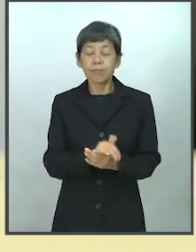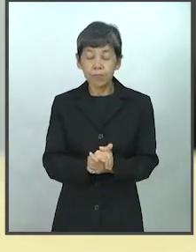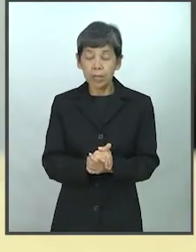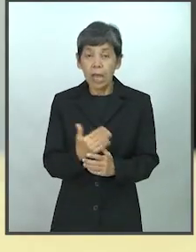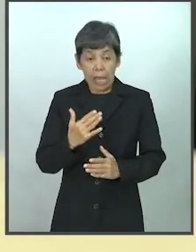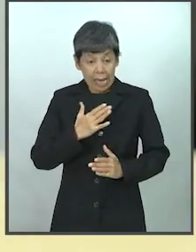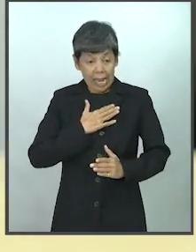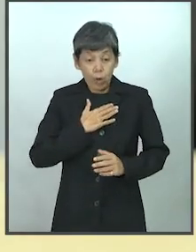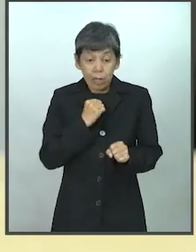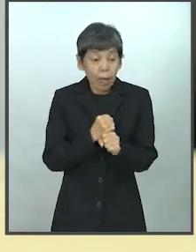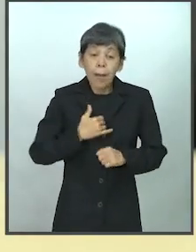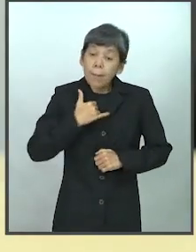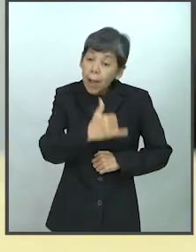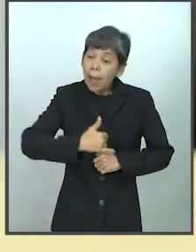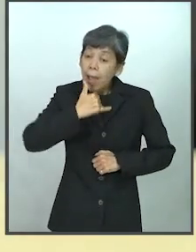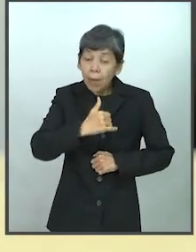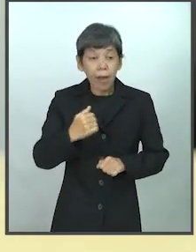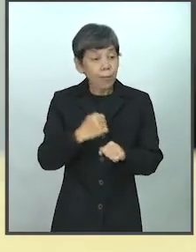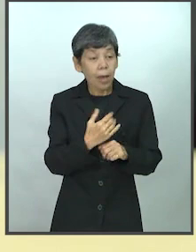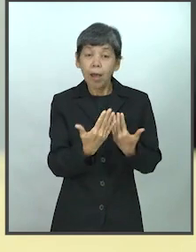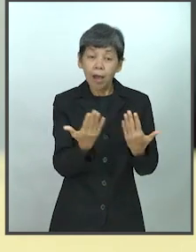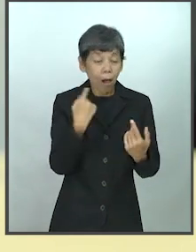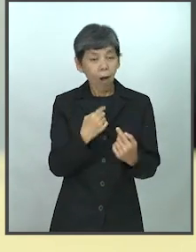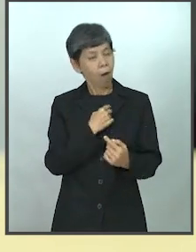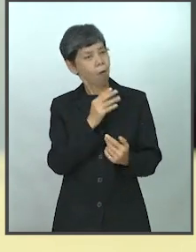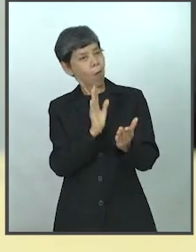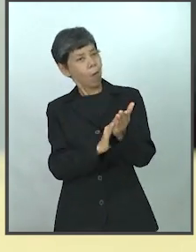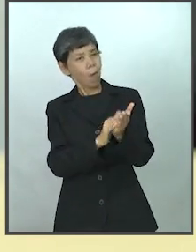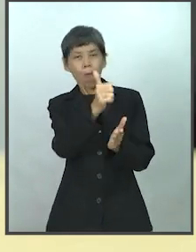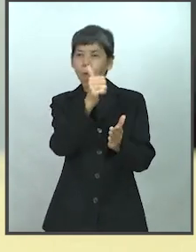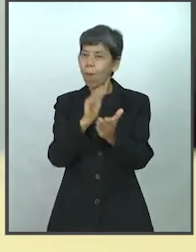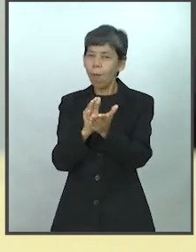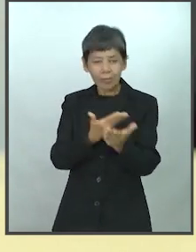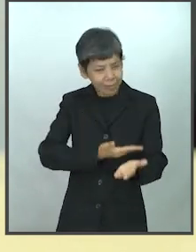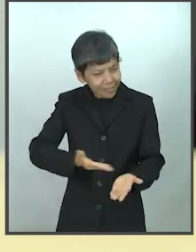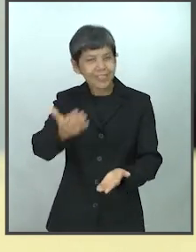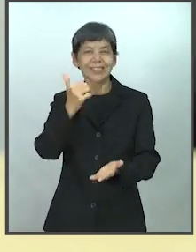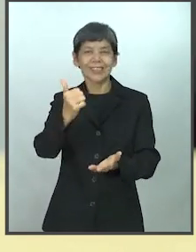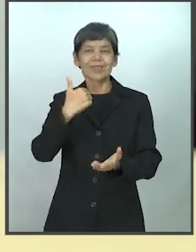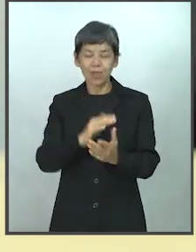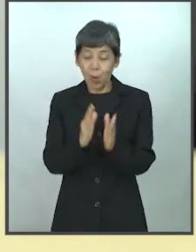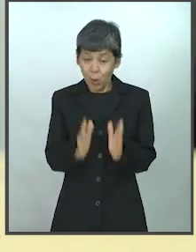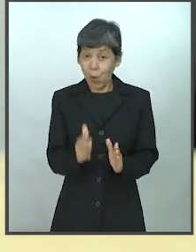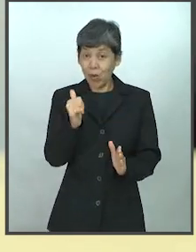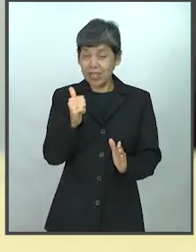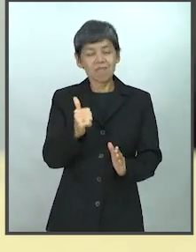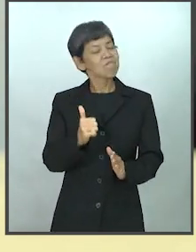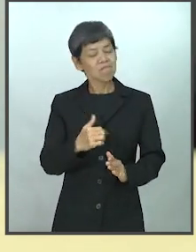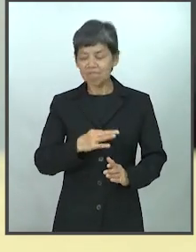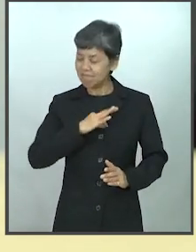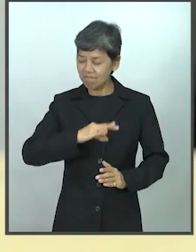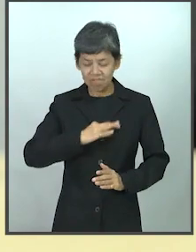าเราไปที่ไหนก็จะมีคนนิยมชมชอบและต้อนรับนะครับคนดีก็มีบาร